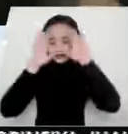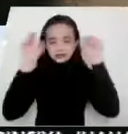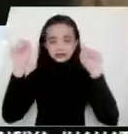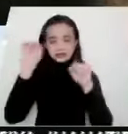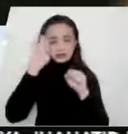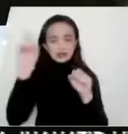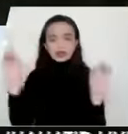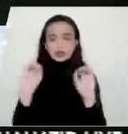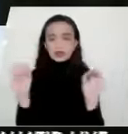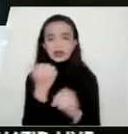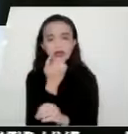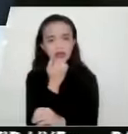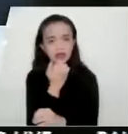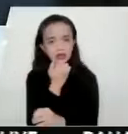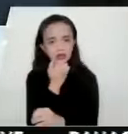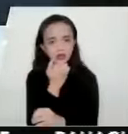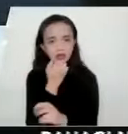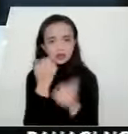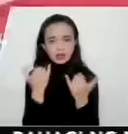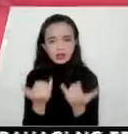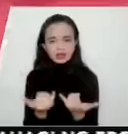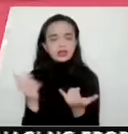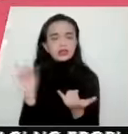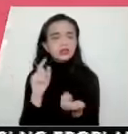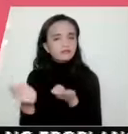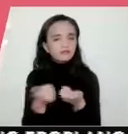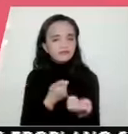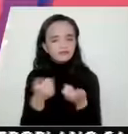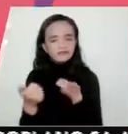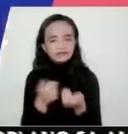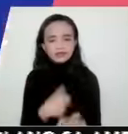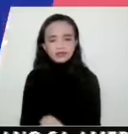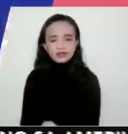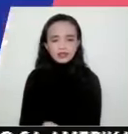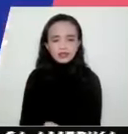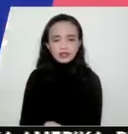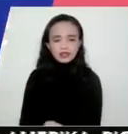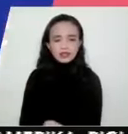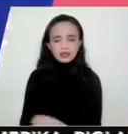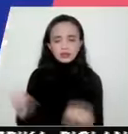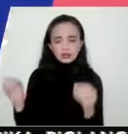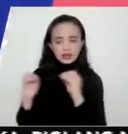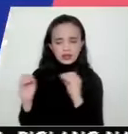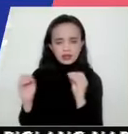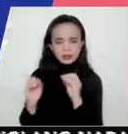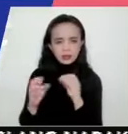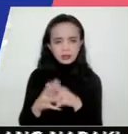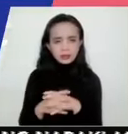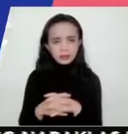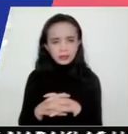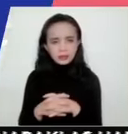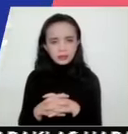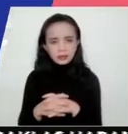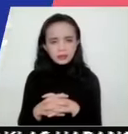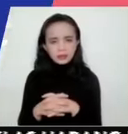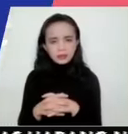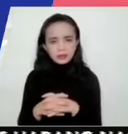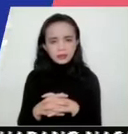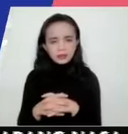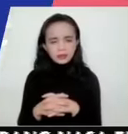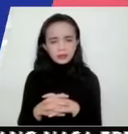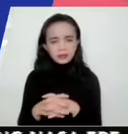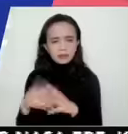sa direksyon ng kasalukuyang administrasyon. Wala mong bubuy na kitang ang major